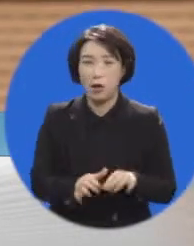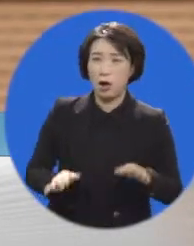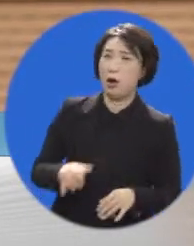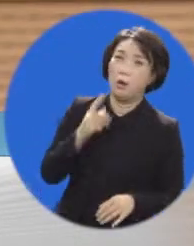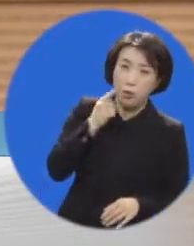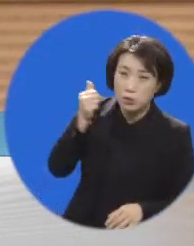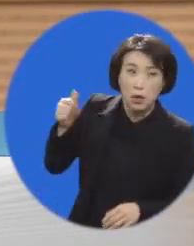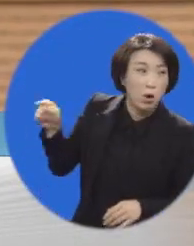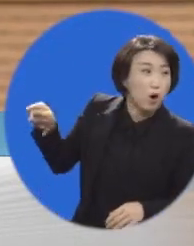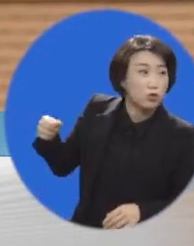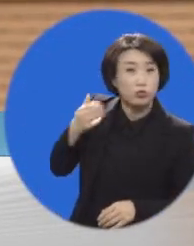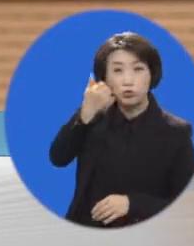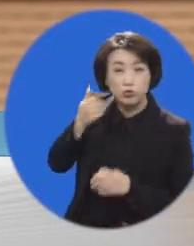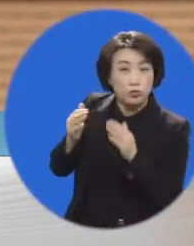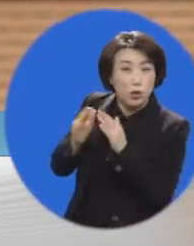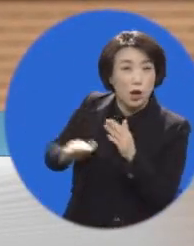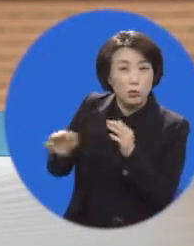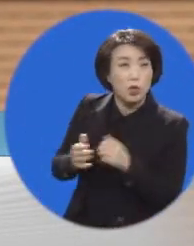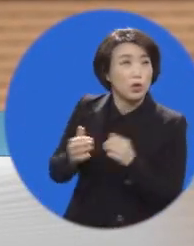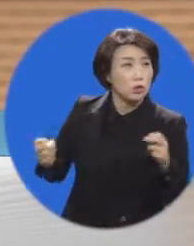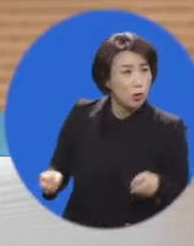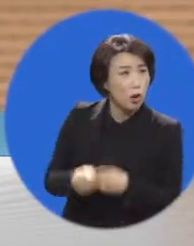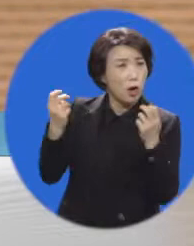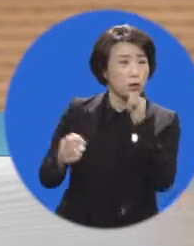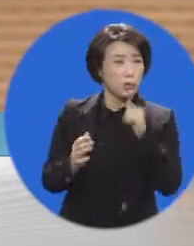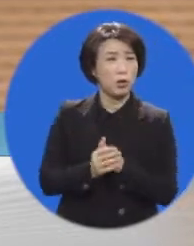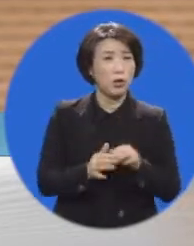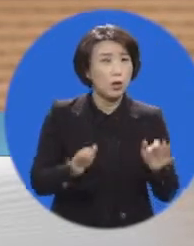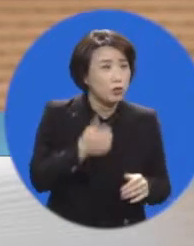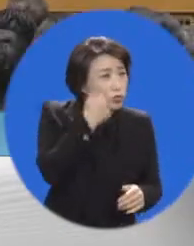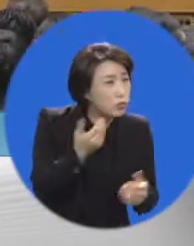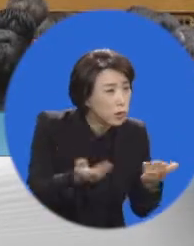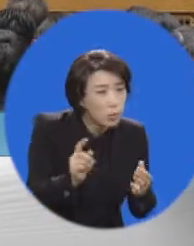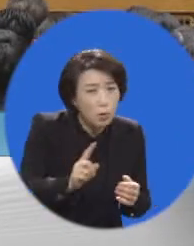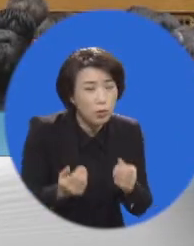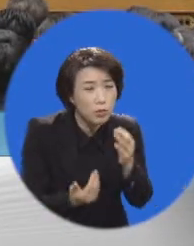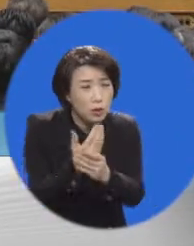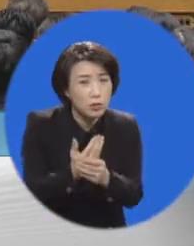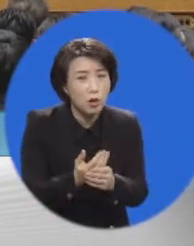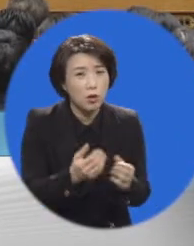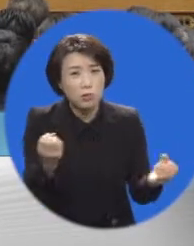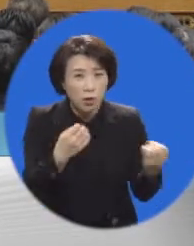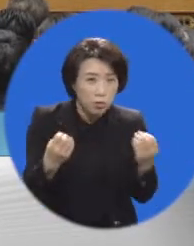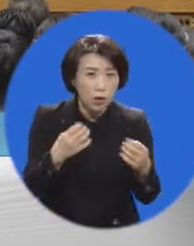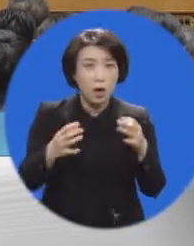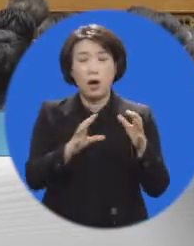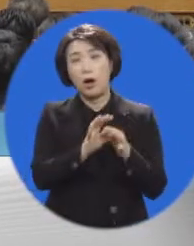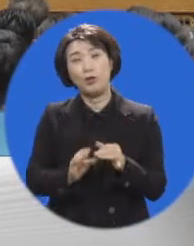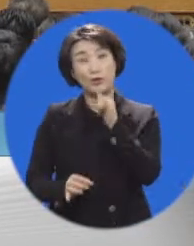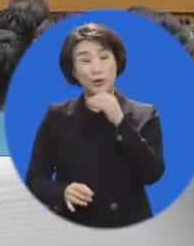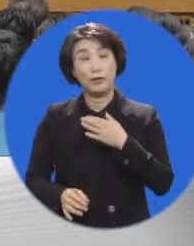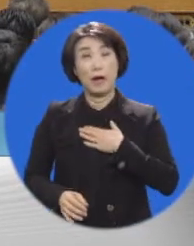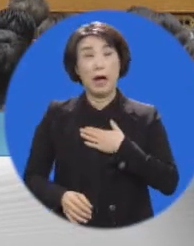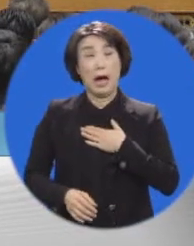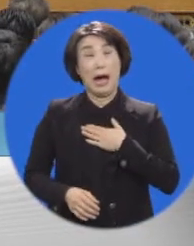집에 교통사고 났대요. 누구네 집에 무슨 일이 났대요. 잠 못 자요.